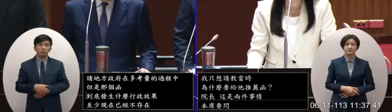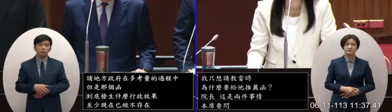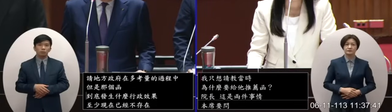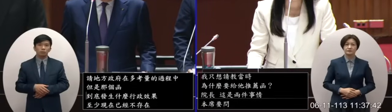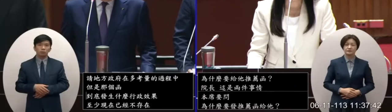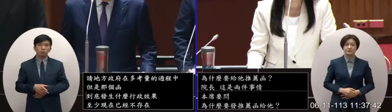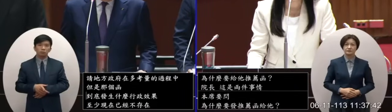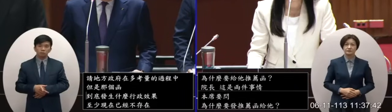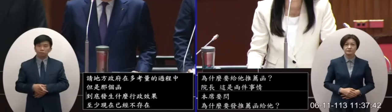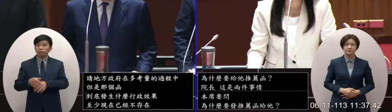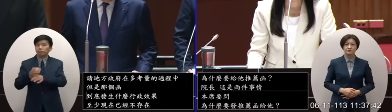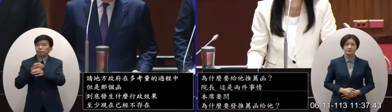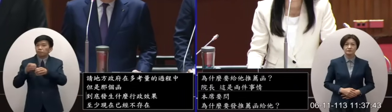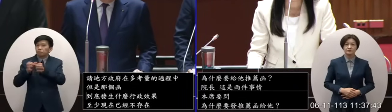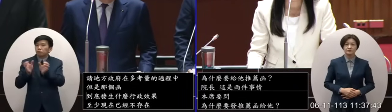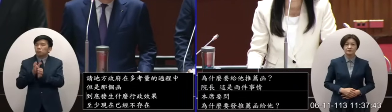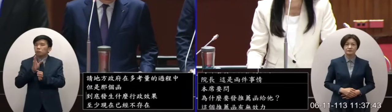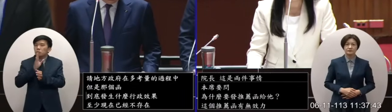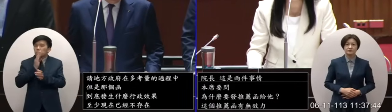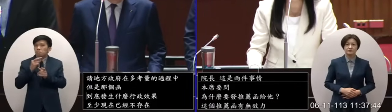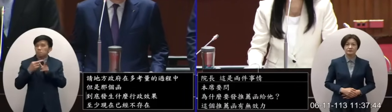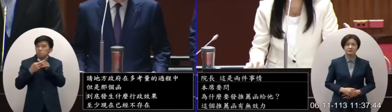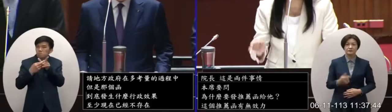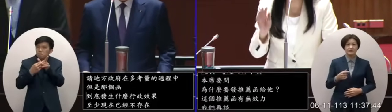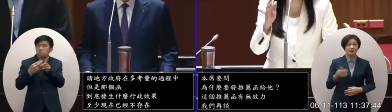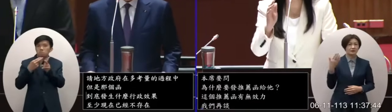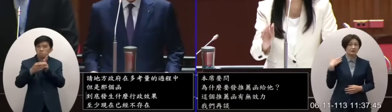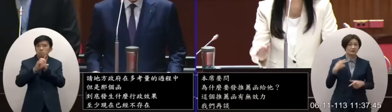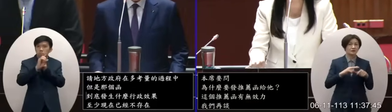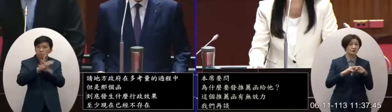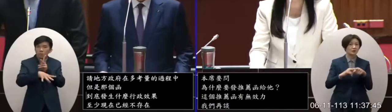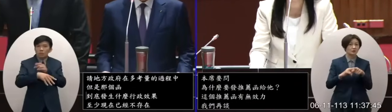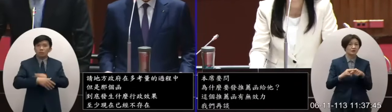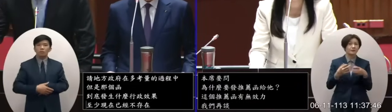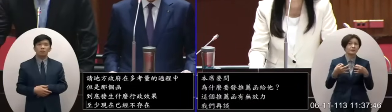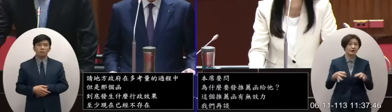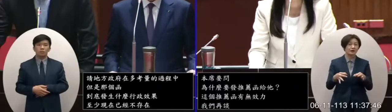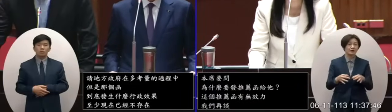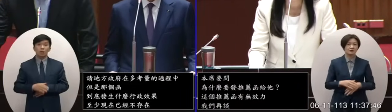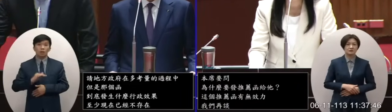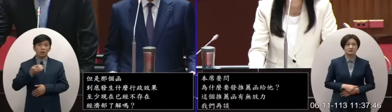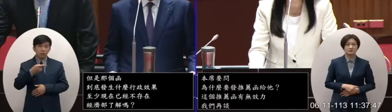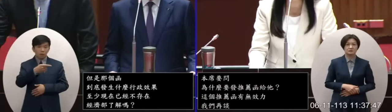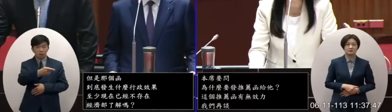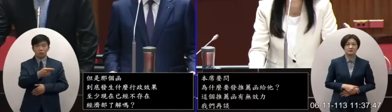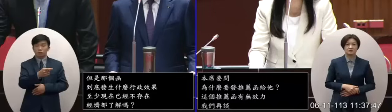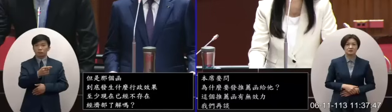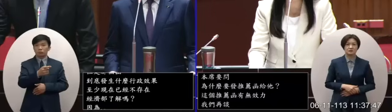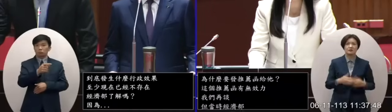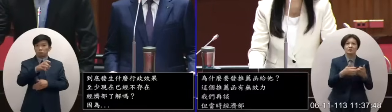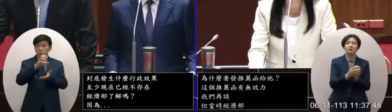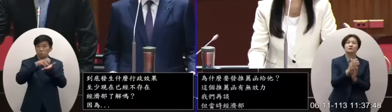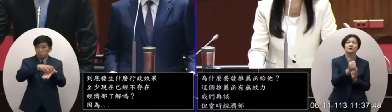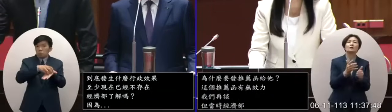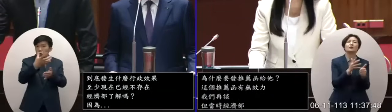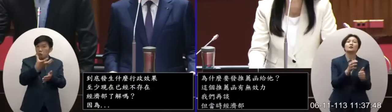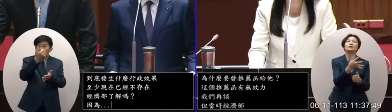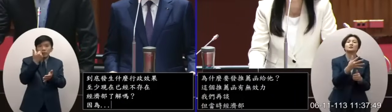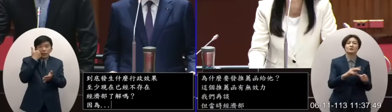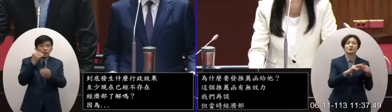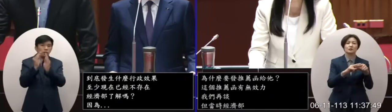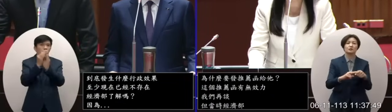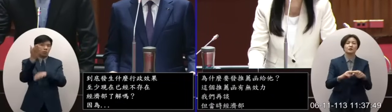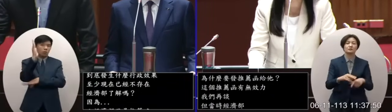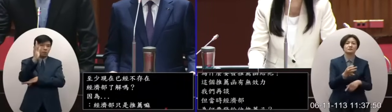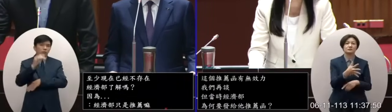只是这个推荐嘛 好，只是推荐，为什么要推荐？ 核准权还是在桃园市 政府。部长，为什么要推荐？我的问题只